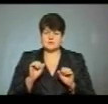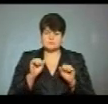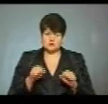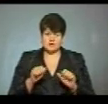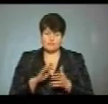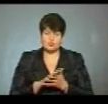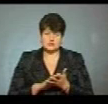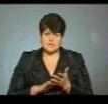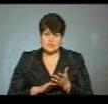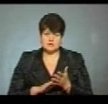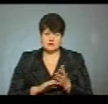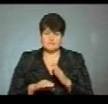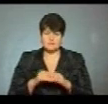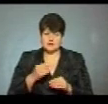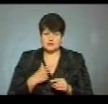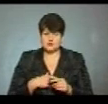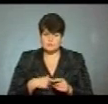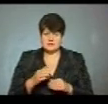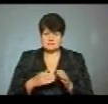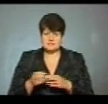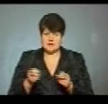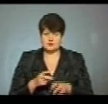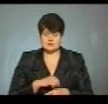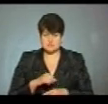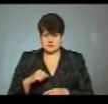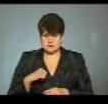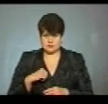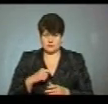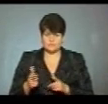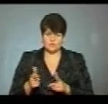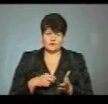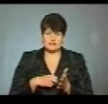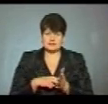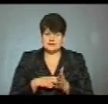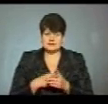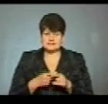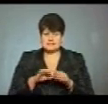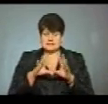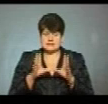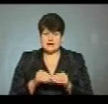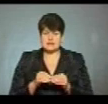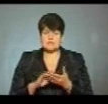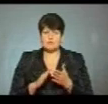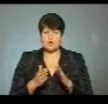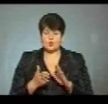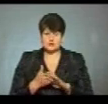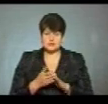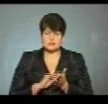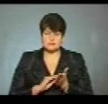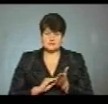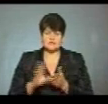можливістю подальшого вибрання собі спеціальності самого. Підготували лист. Це загальні положення, які були висунуті